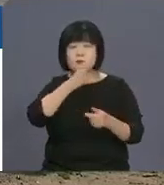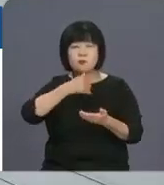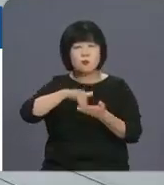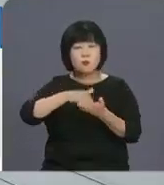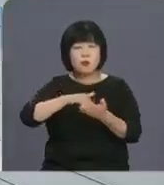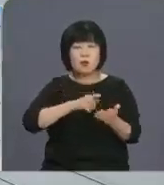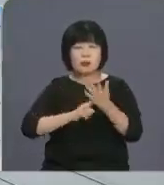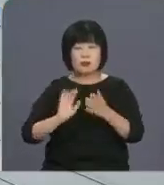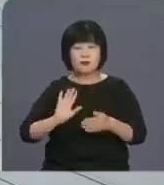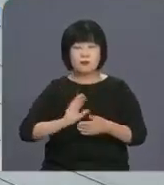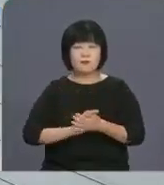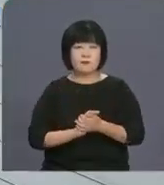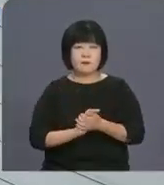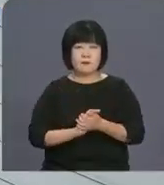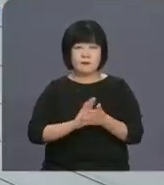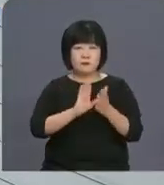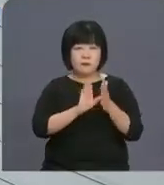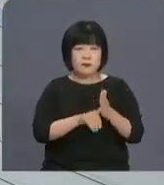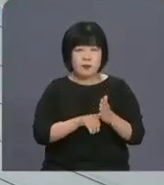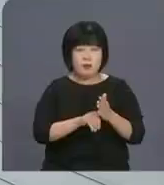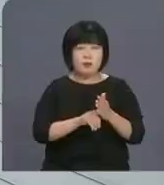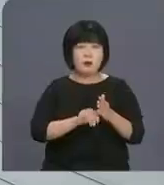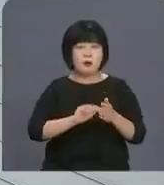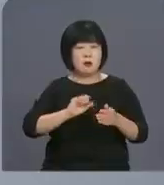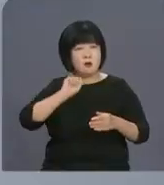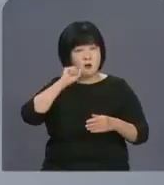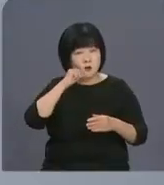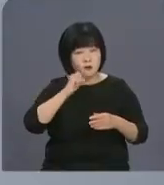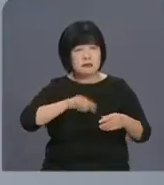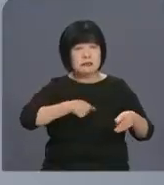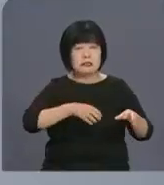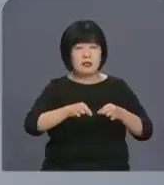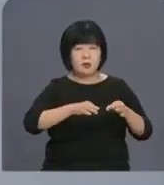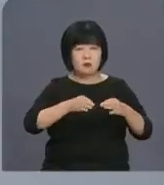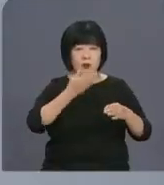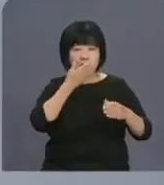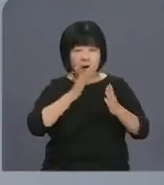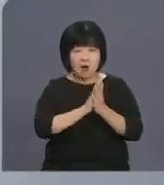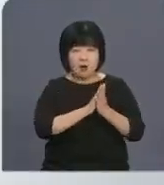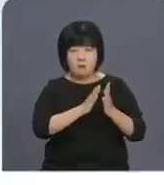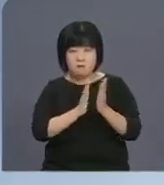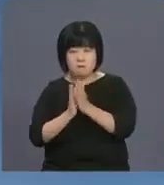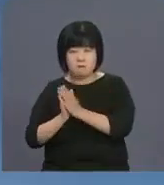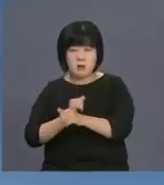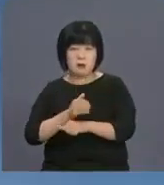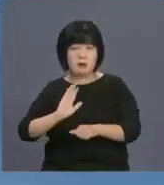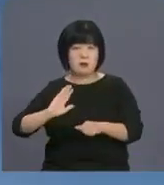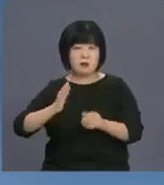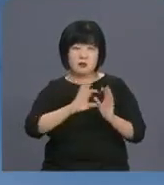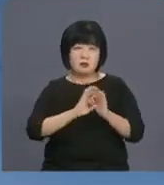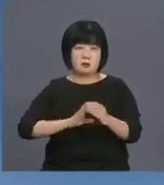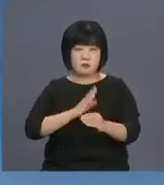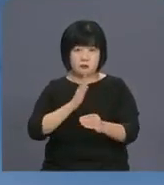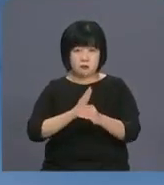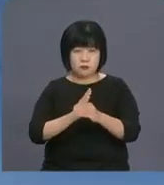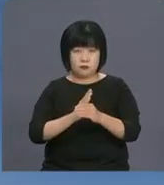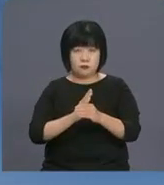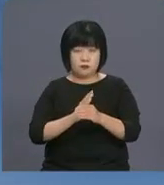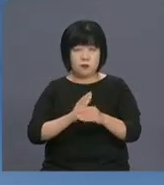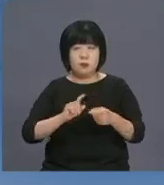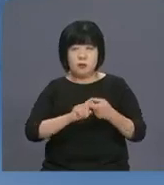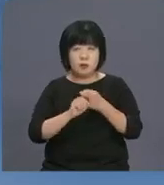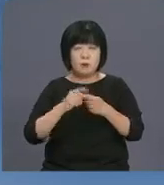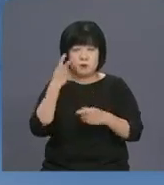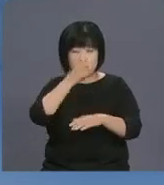나오더라고요. 이런 사이 영세 자영업자들의 줄도산은 현실화되고 있습니다. 소상공인연합회 조사를 보면